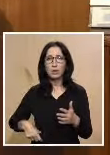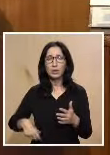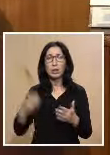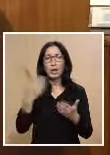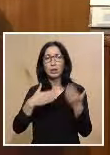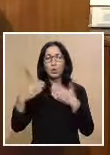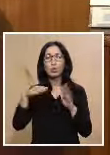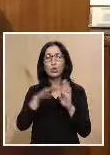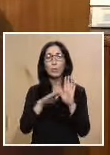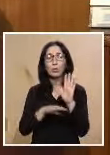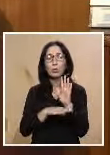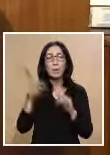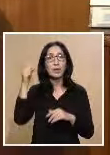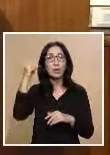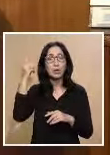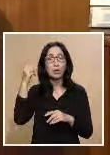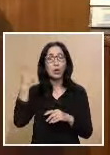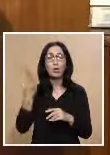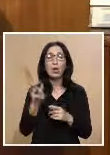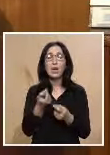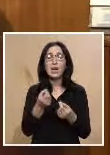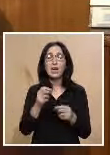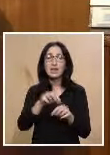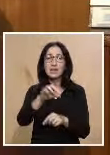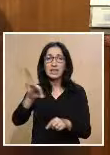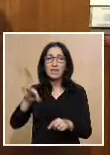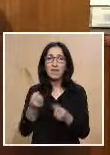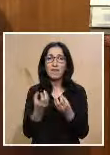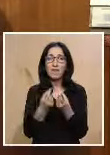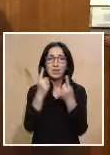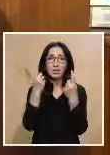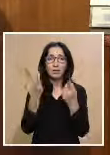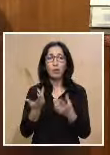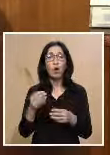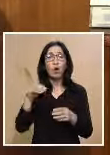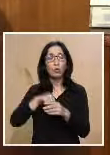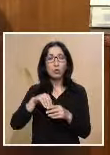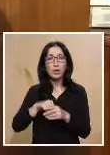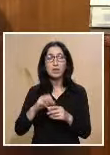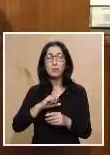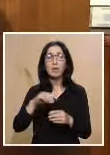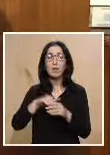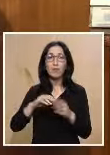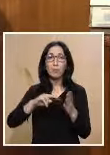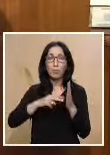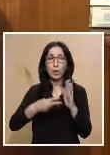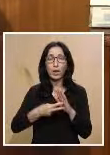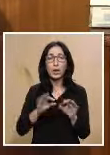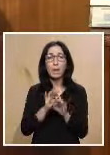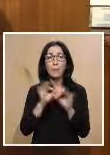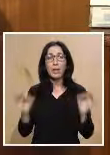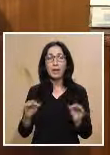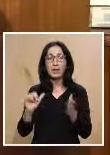националната научна програма «Интелигентно растениевъдство». Участници сме и в проект по